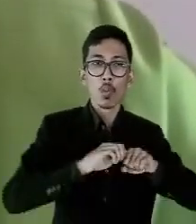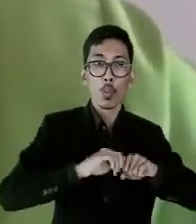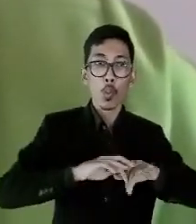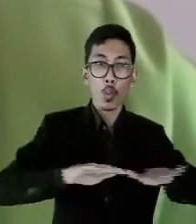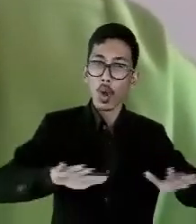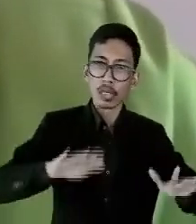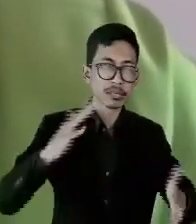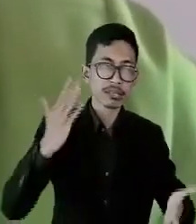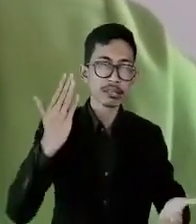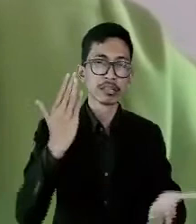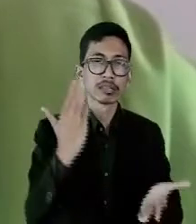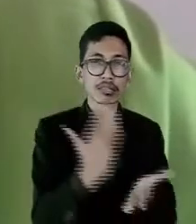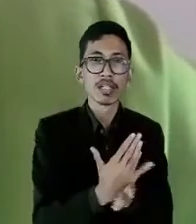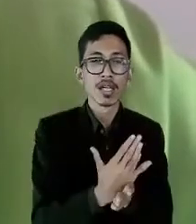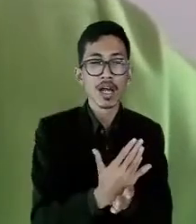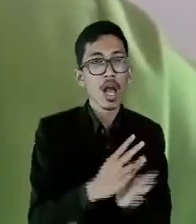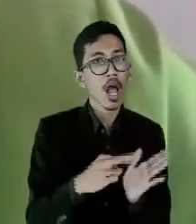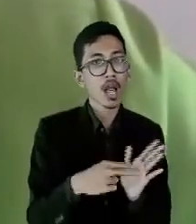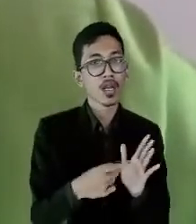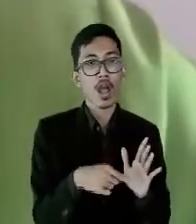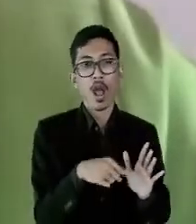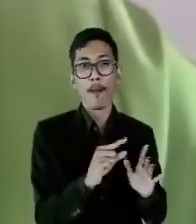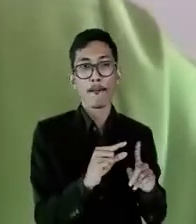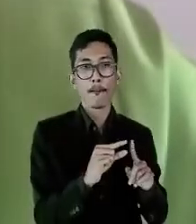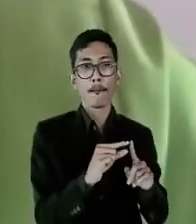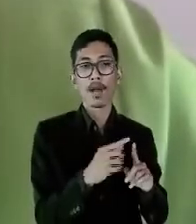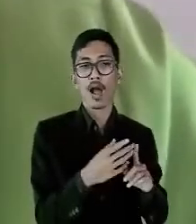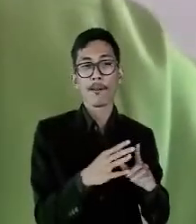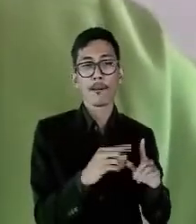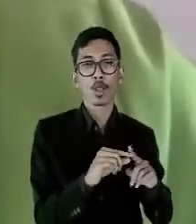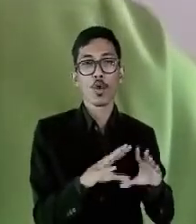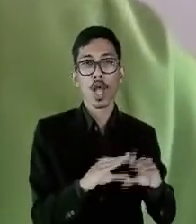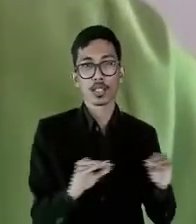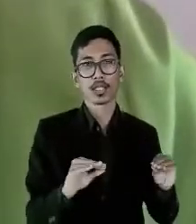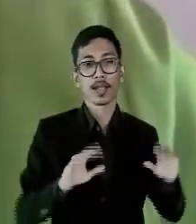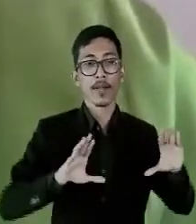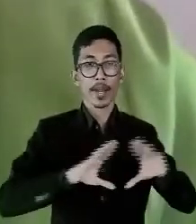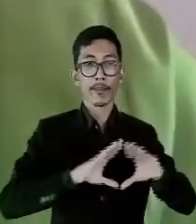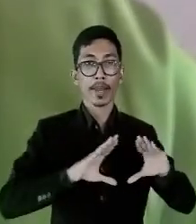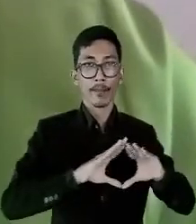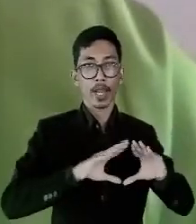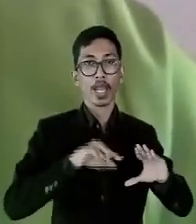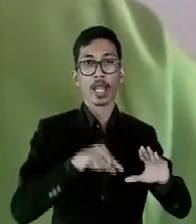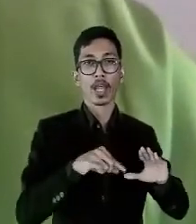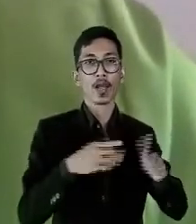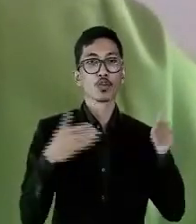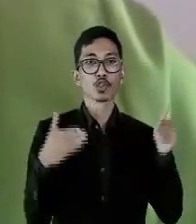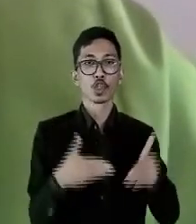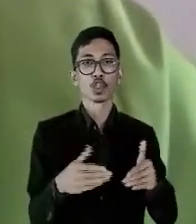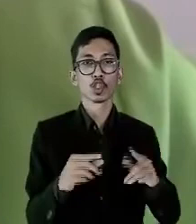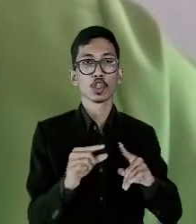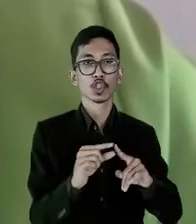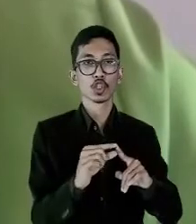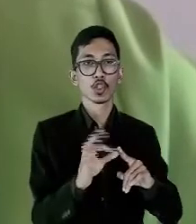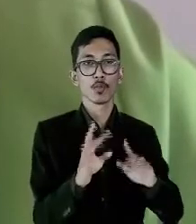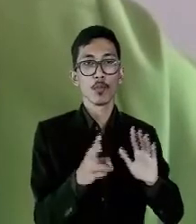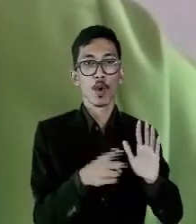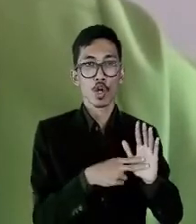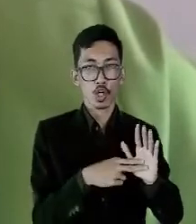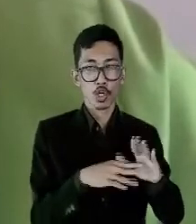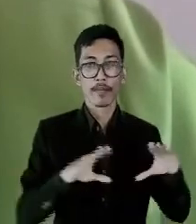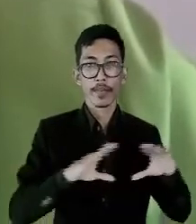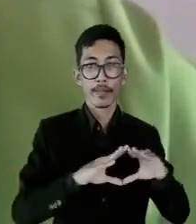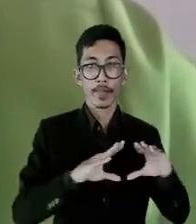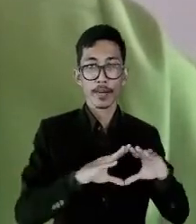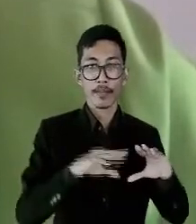adanya Satgas PON 20 ini dari PNPB. Ya. Dan kebetulan ya kami